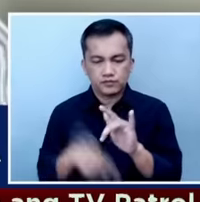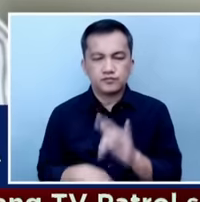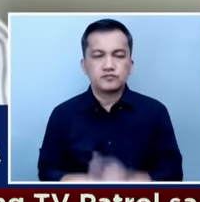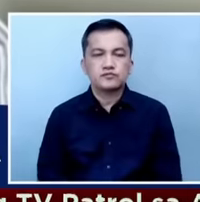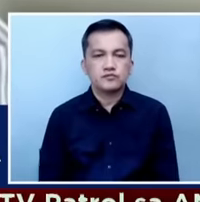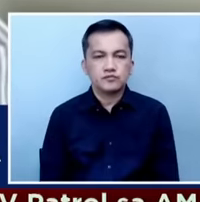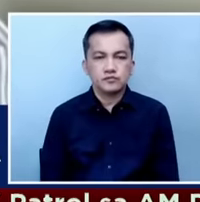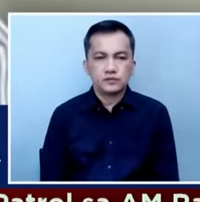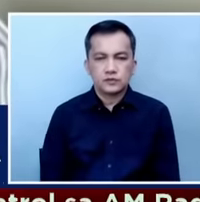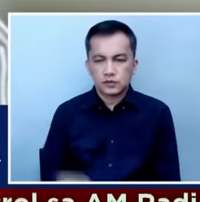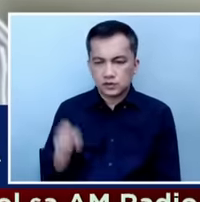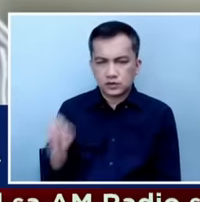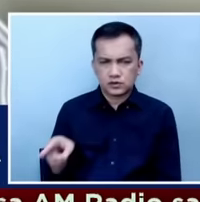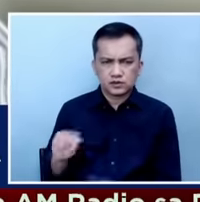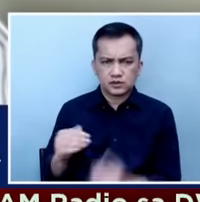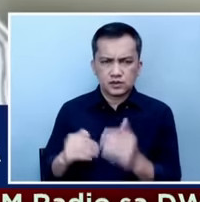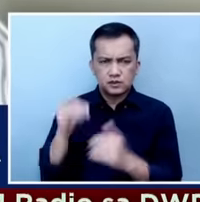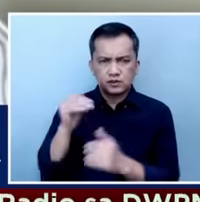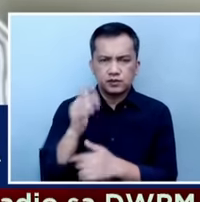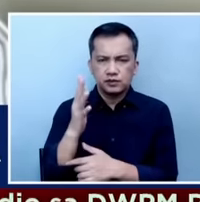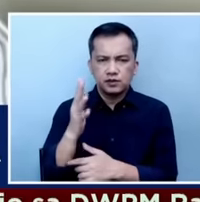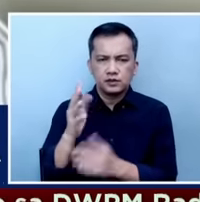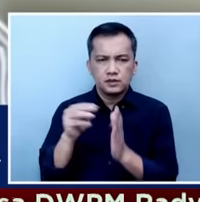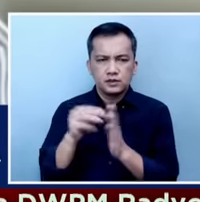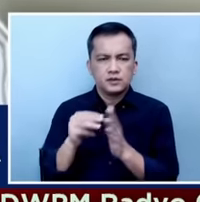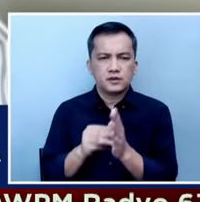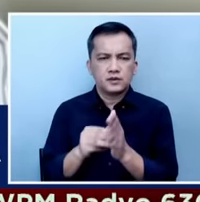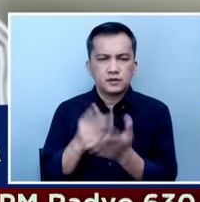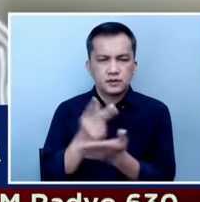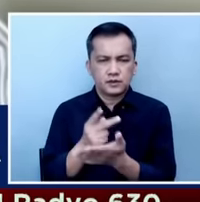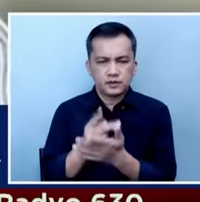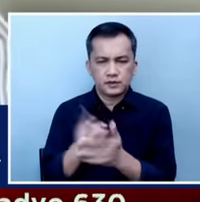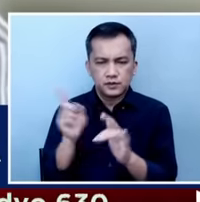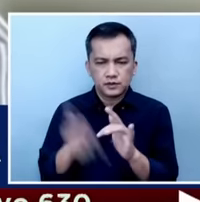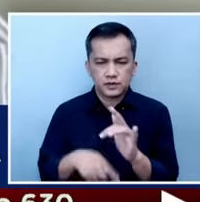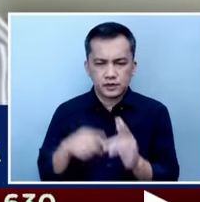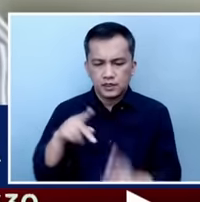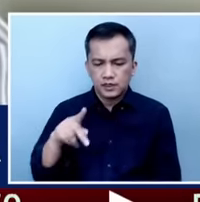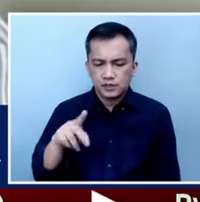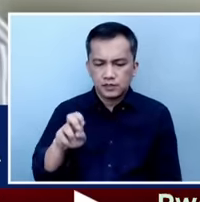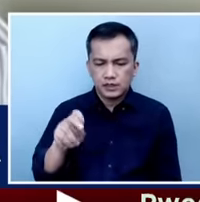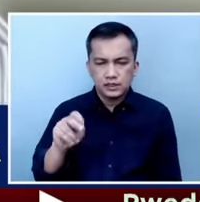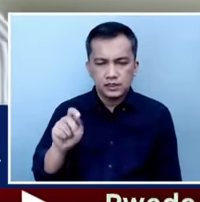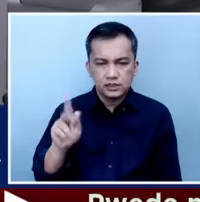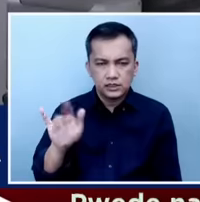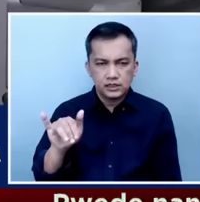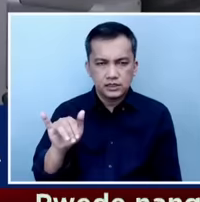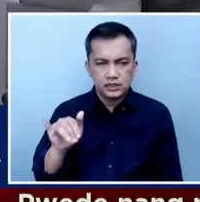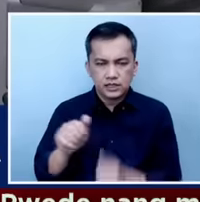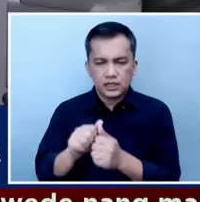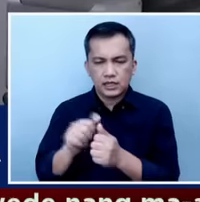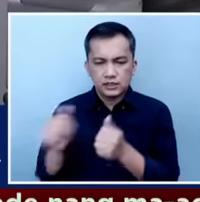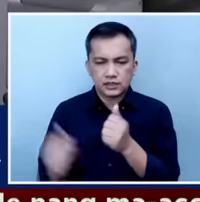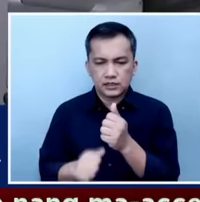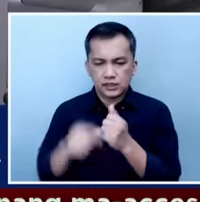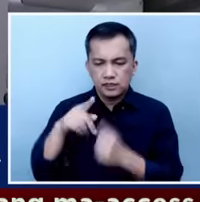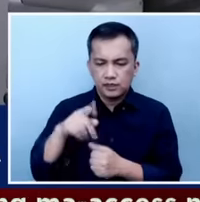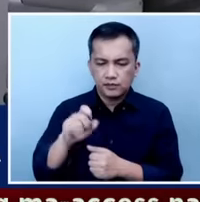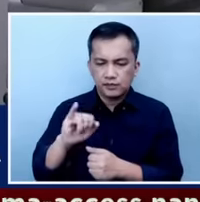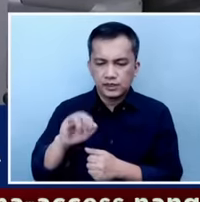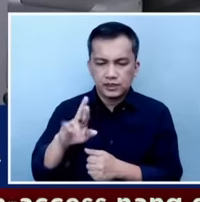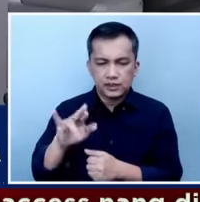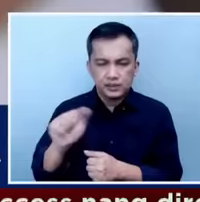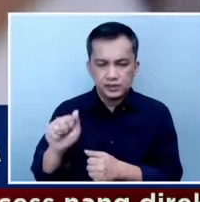can impose up to 50 million pesos of fines and penalties under the EPIRA. Pero paliwanag